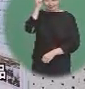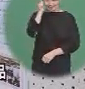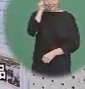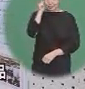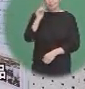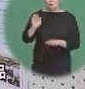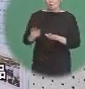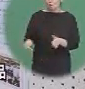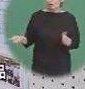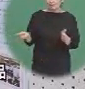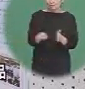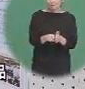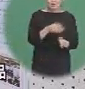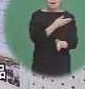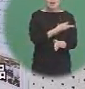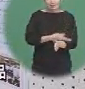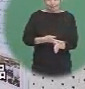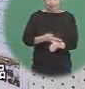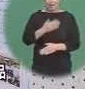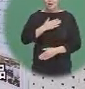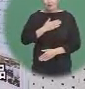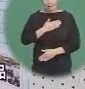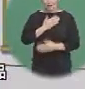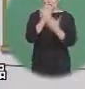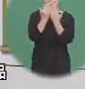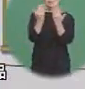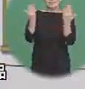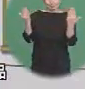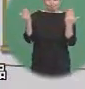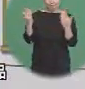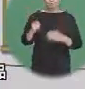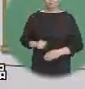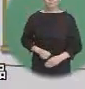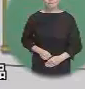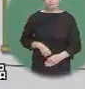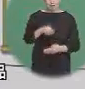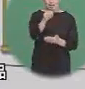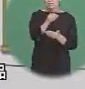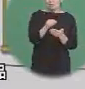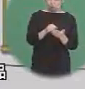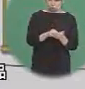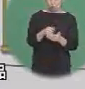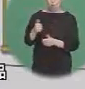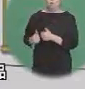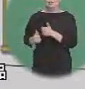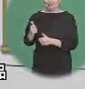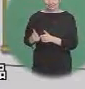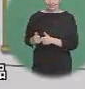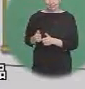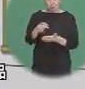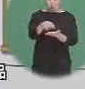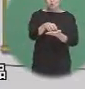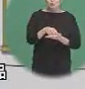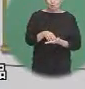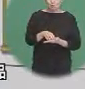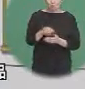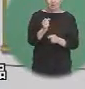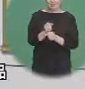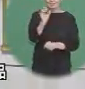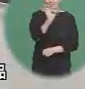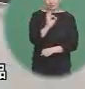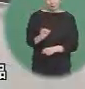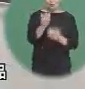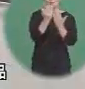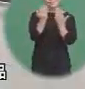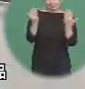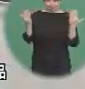記念して、これまでの歩みを振り返るパネルや男女共同参画川柳コンクールの入賞作品